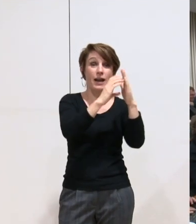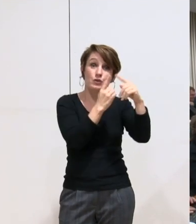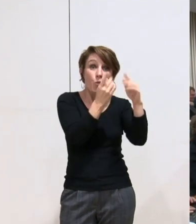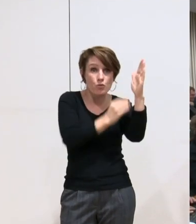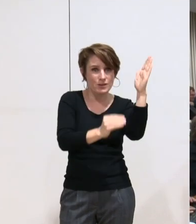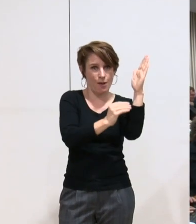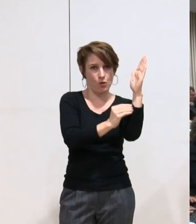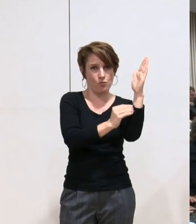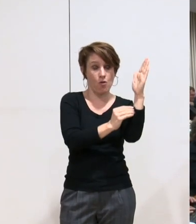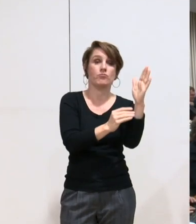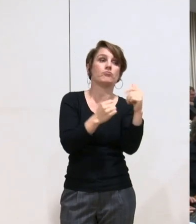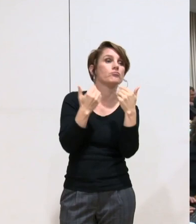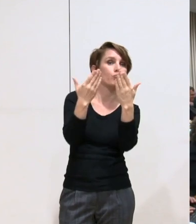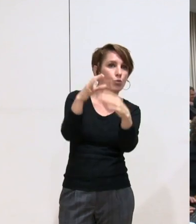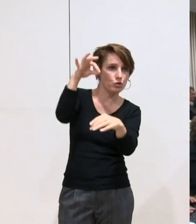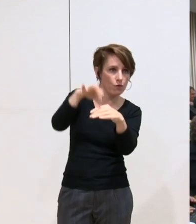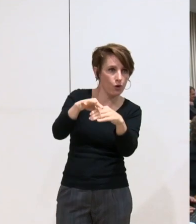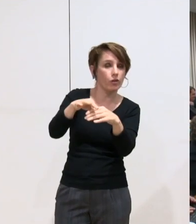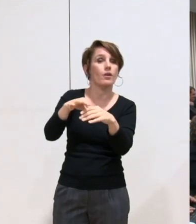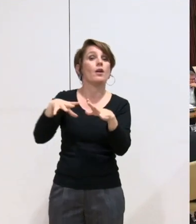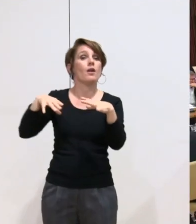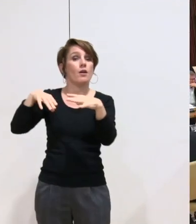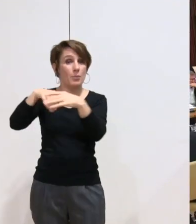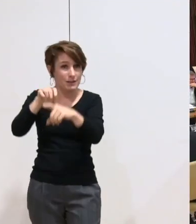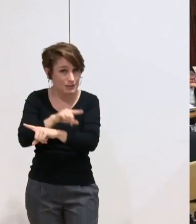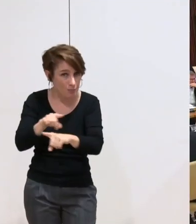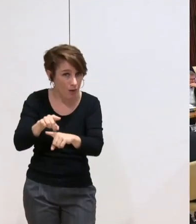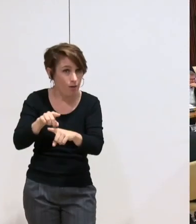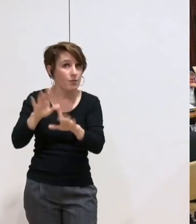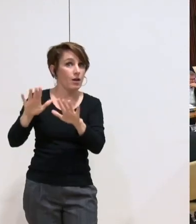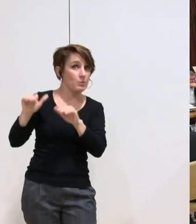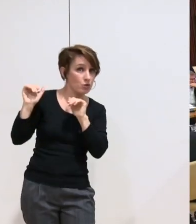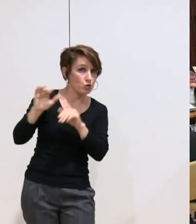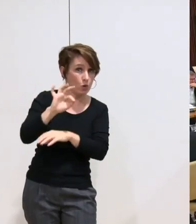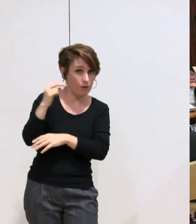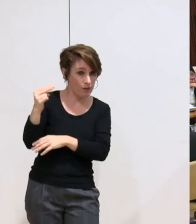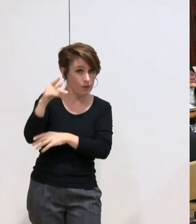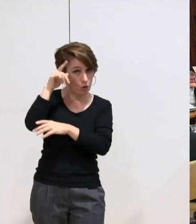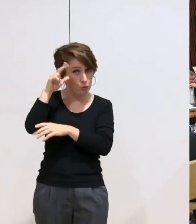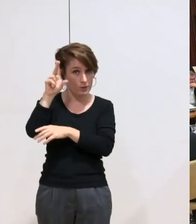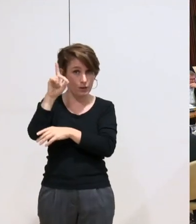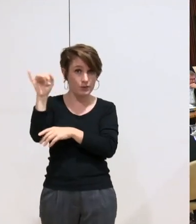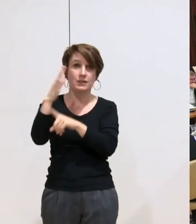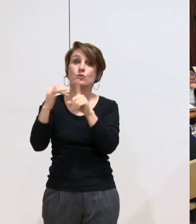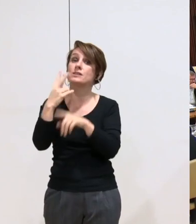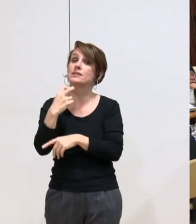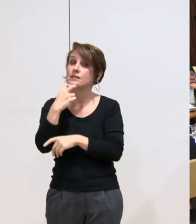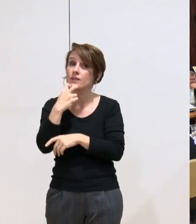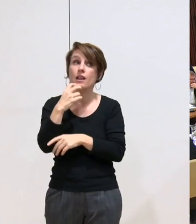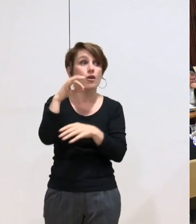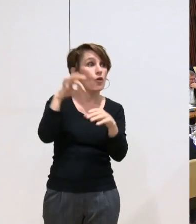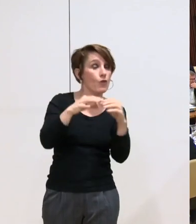ainsi amendée. Qui ne prend pas part au vote ? Qui s'abstient ? Front National, Républicains, UDI, Société Civile. Qui vote